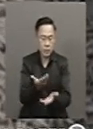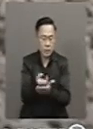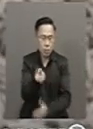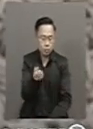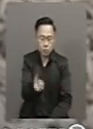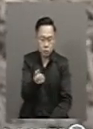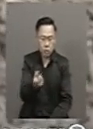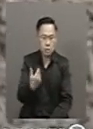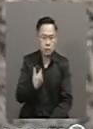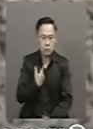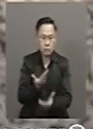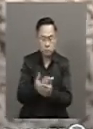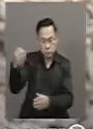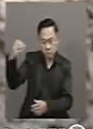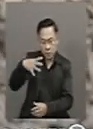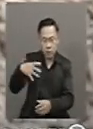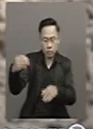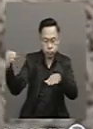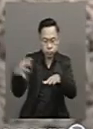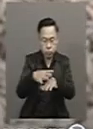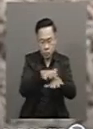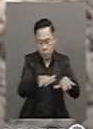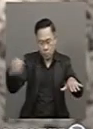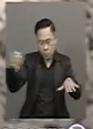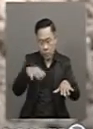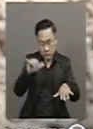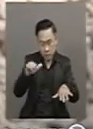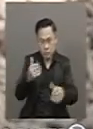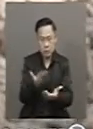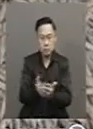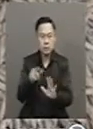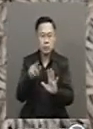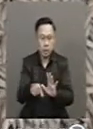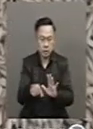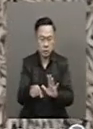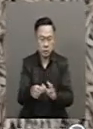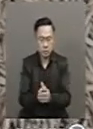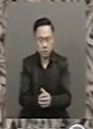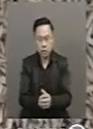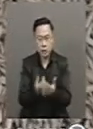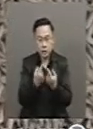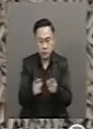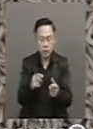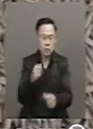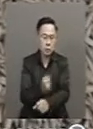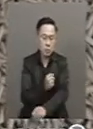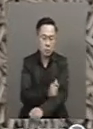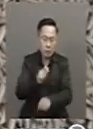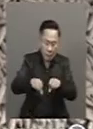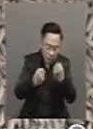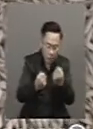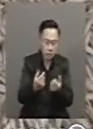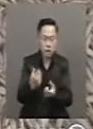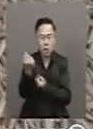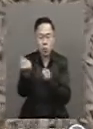ชื้นนอกจากนี้ 5,000 บาทเงินมาถึงชาวนาไม่ถึงเพราะว่ามีทั้งค่าจ้างขนส่งข้าวเปลือก